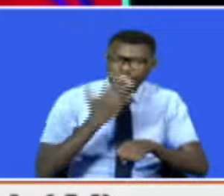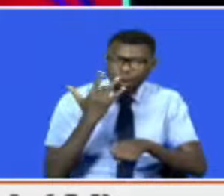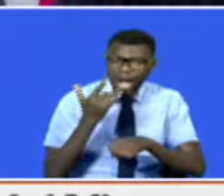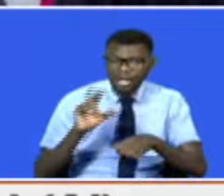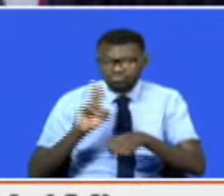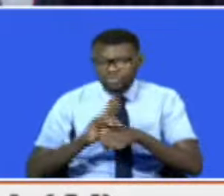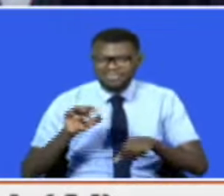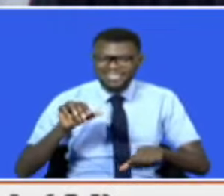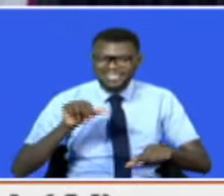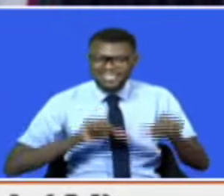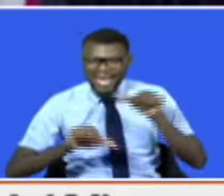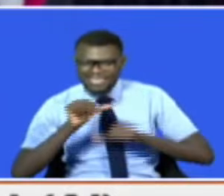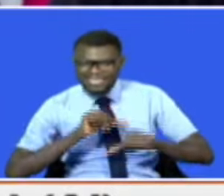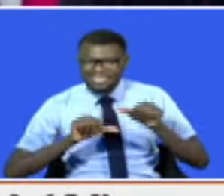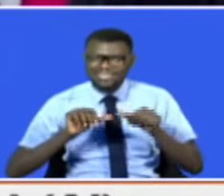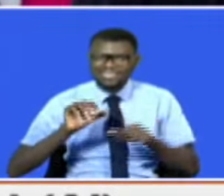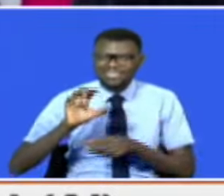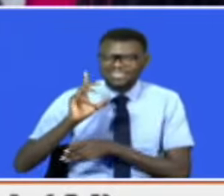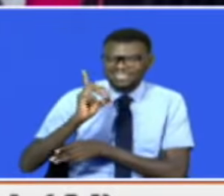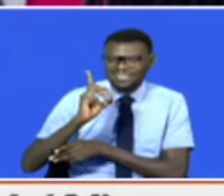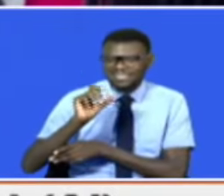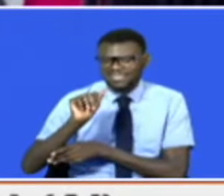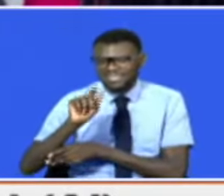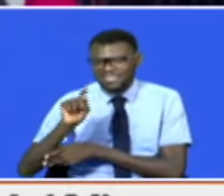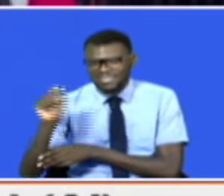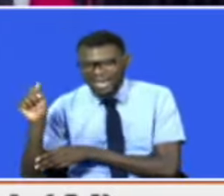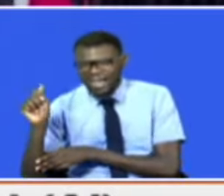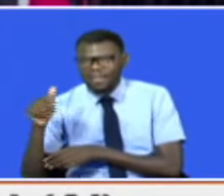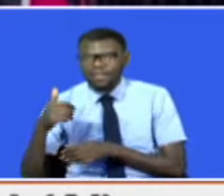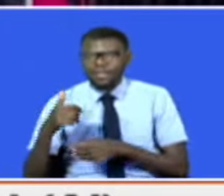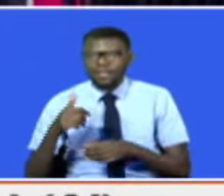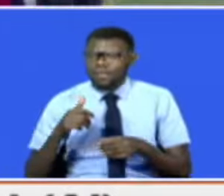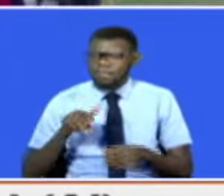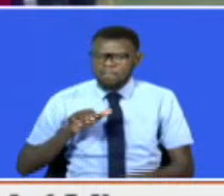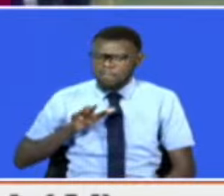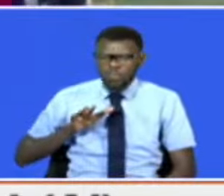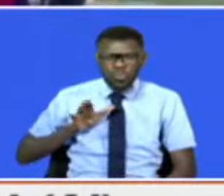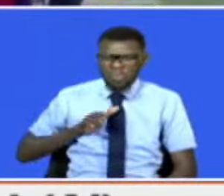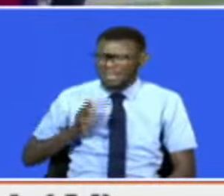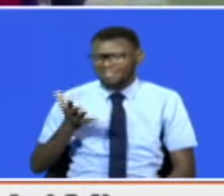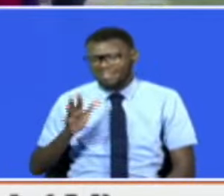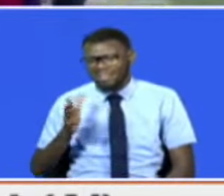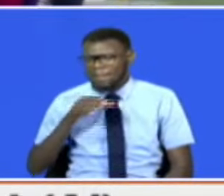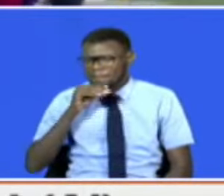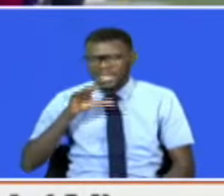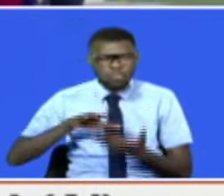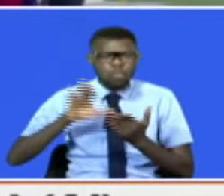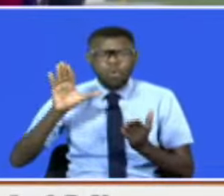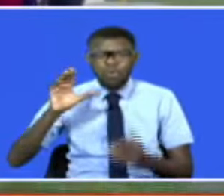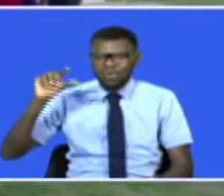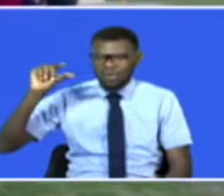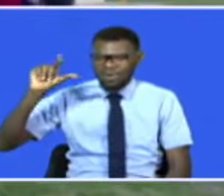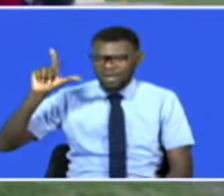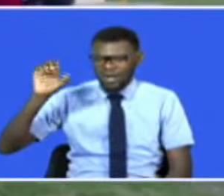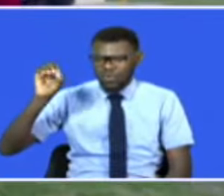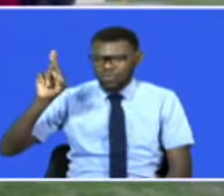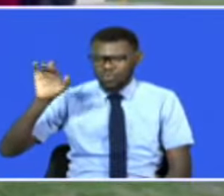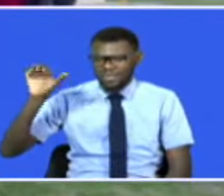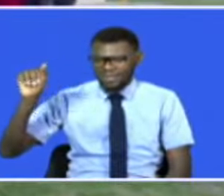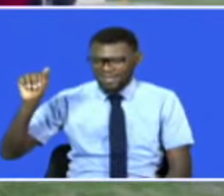data, ambayo nafasi kubwa inasemekana kushikiliwa na wanaume. Gloria Milimu, KTN.